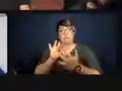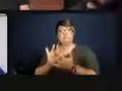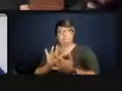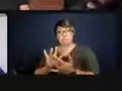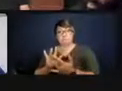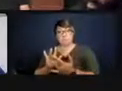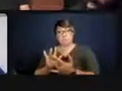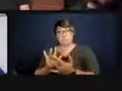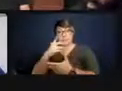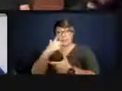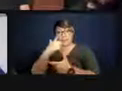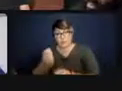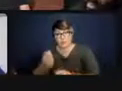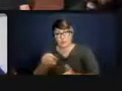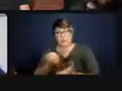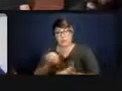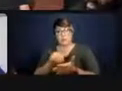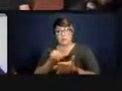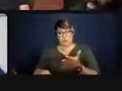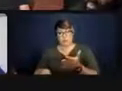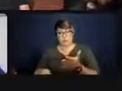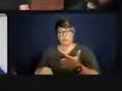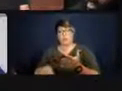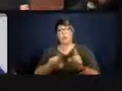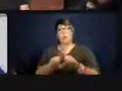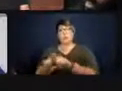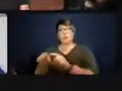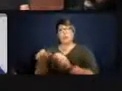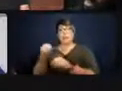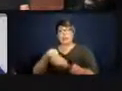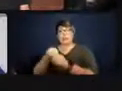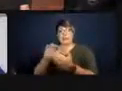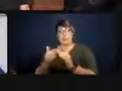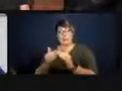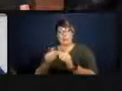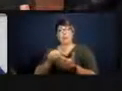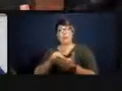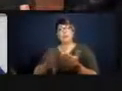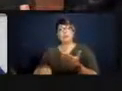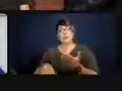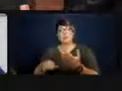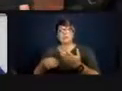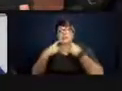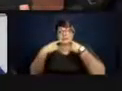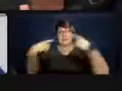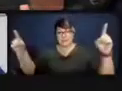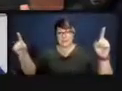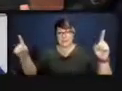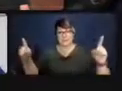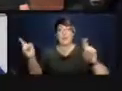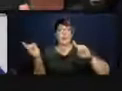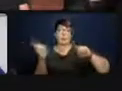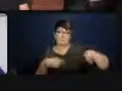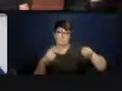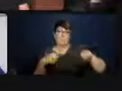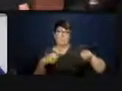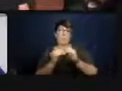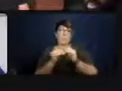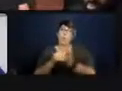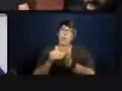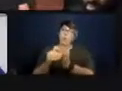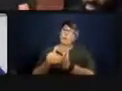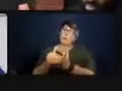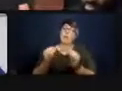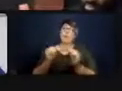Na tunajaribu kuhakikisha ya kuwa modeli yetu inazingatia mahitaji ya